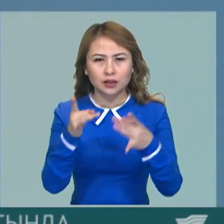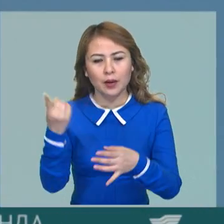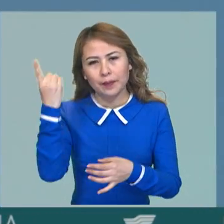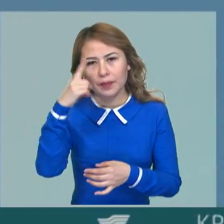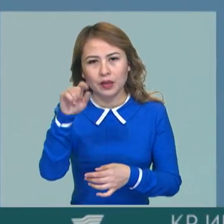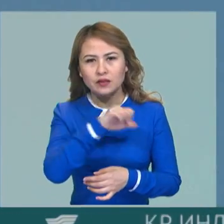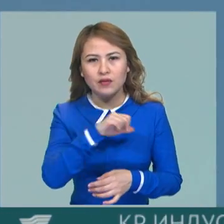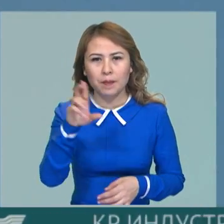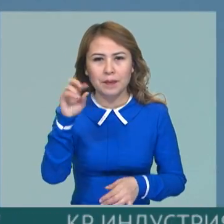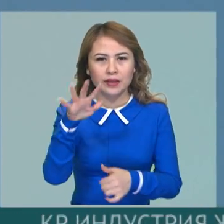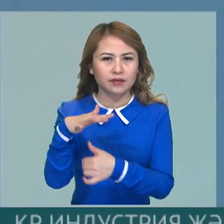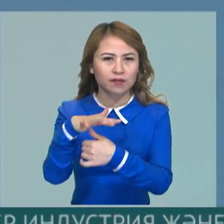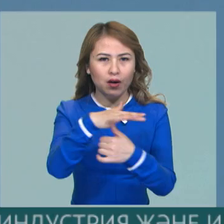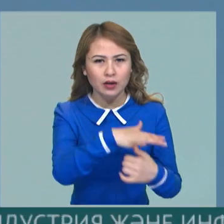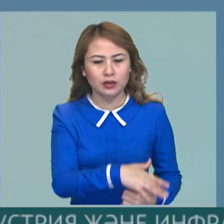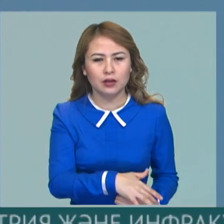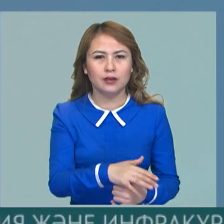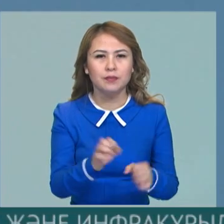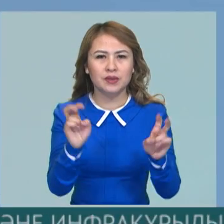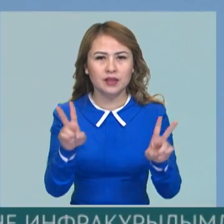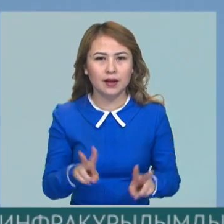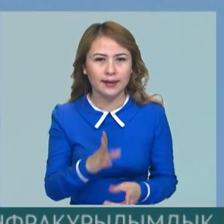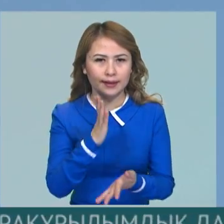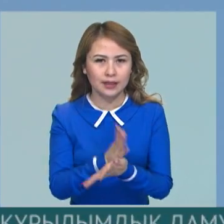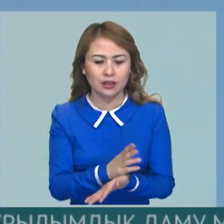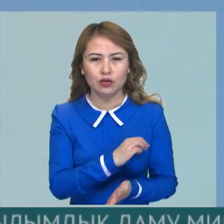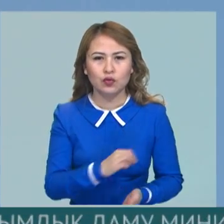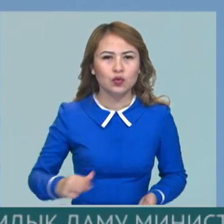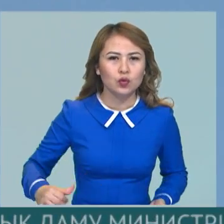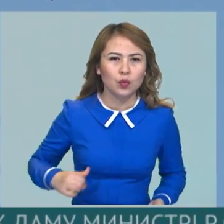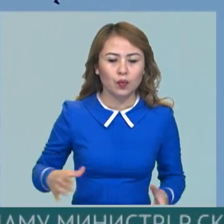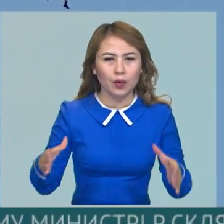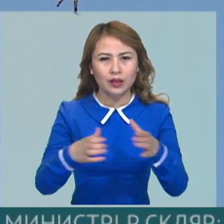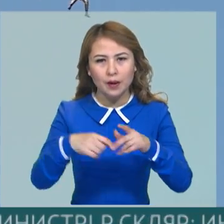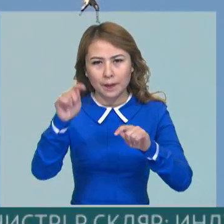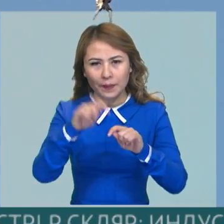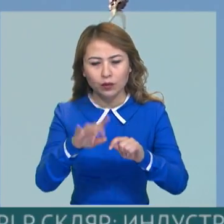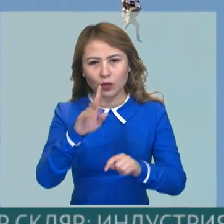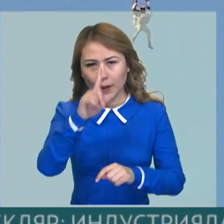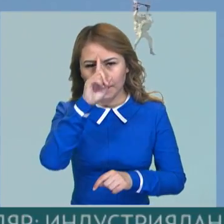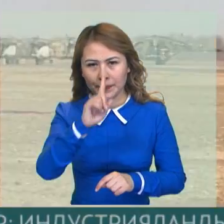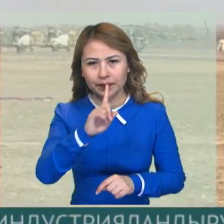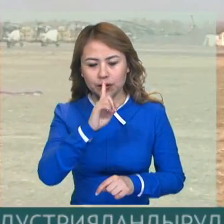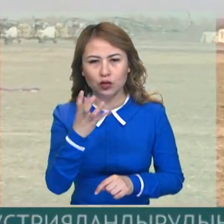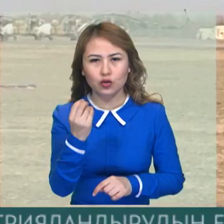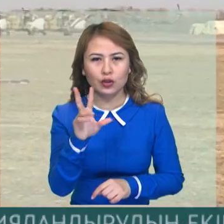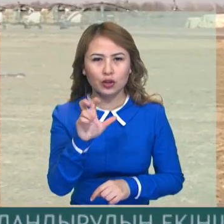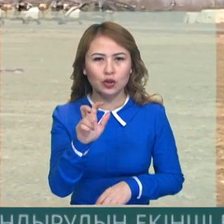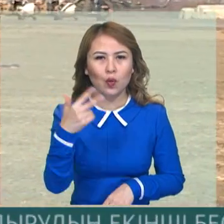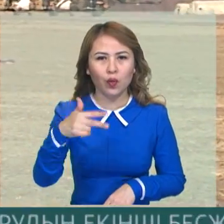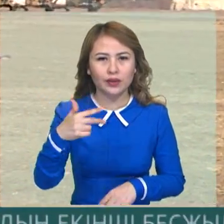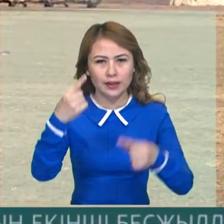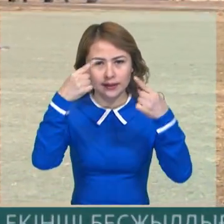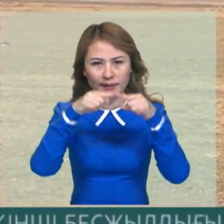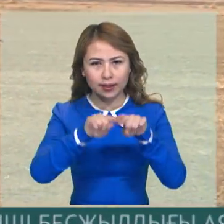үйлестіруге ұшқышсыз ұшатын аппараттар жұмылдырылған. Арнайы құрылымдардағы кешенді тексеру бір айға созылады. Оған 330 техника